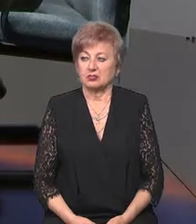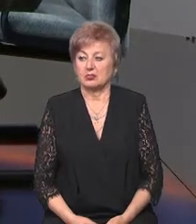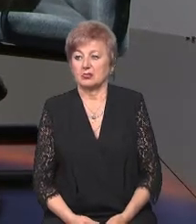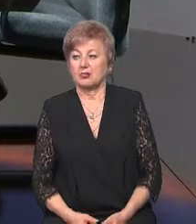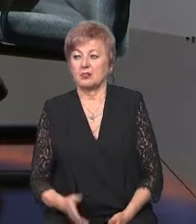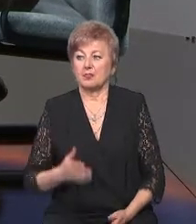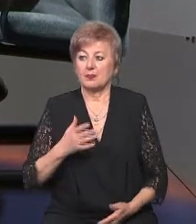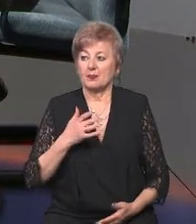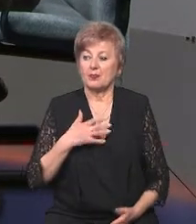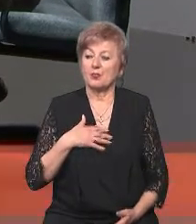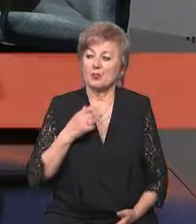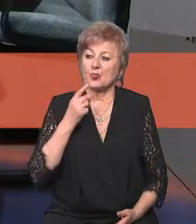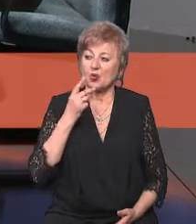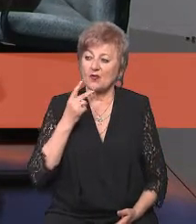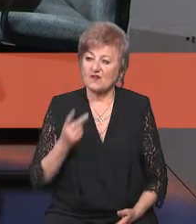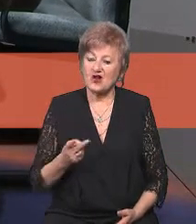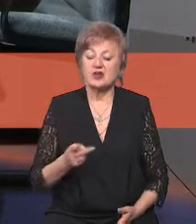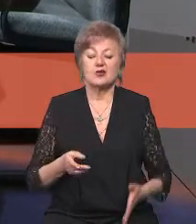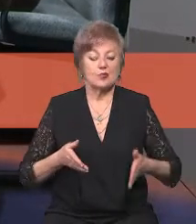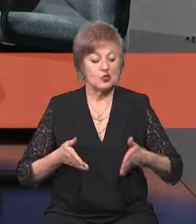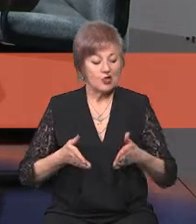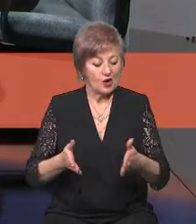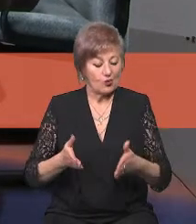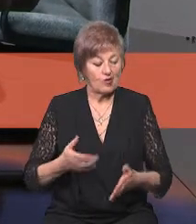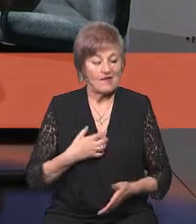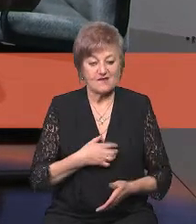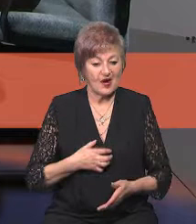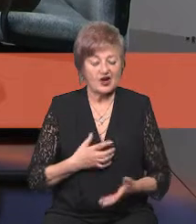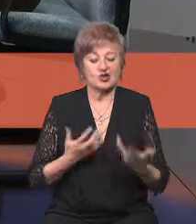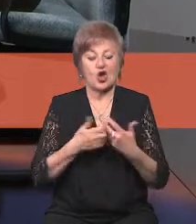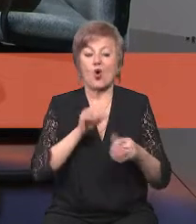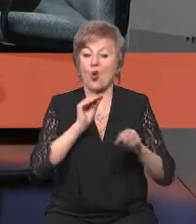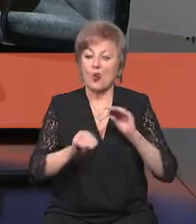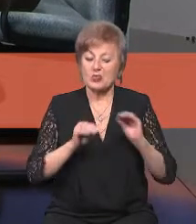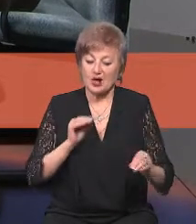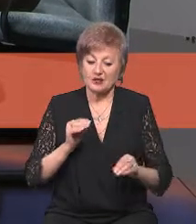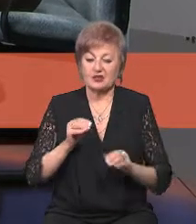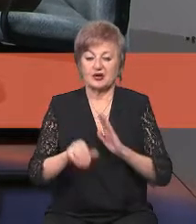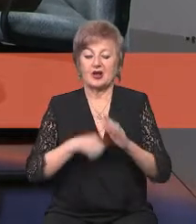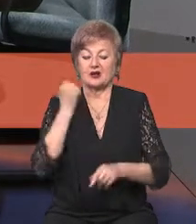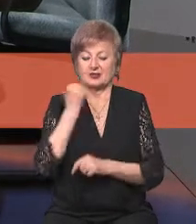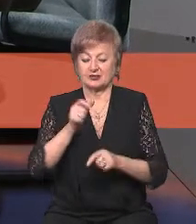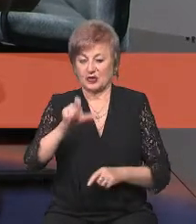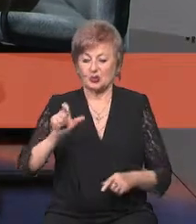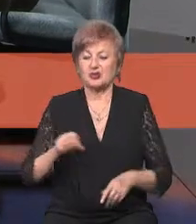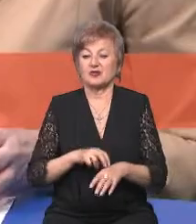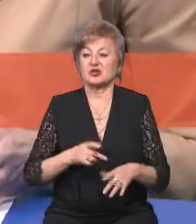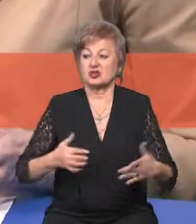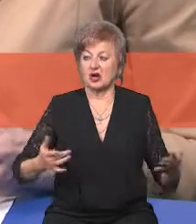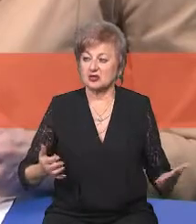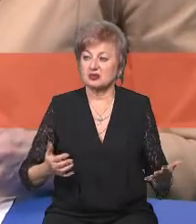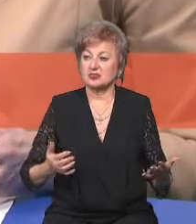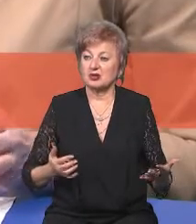Ми бачимо, кажуть про дороги, про інфраструктуру, про обладнання, про кадри. От, до речі, якщо у лікарні немає